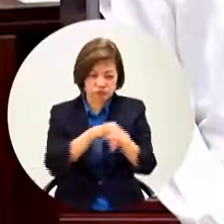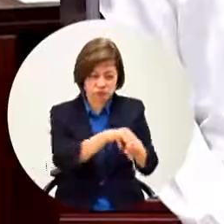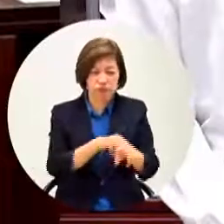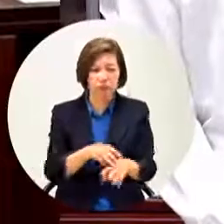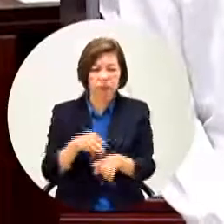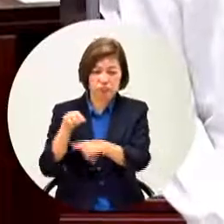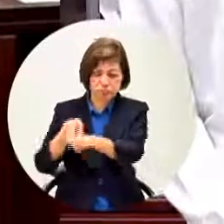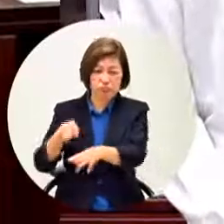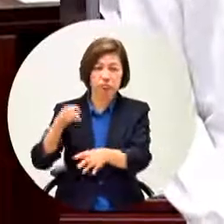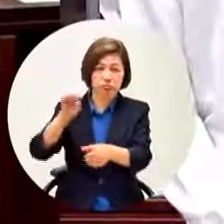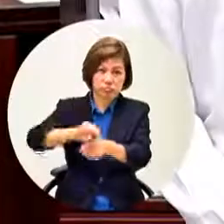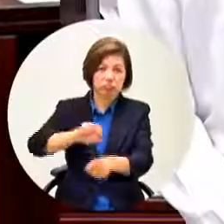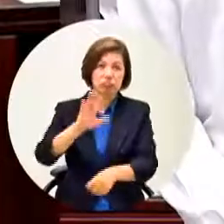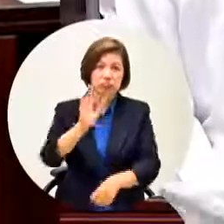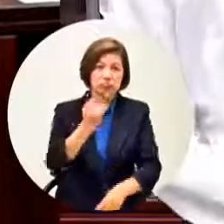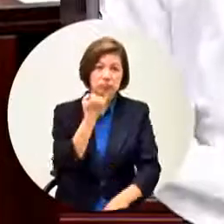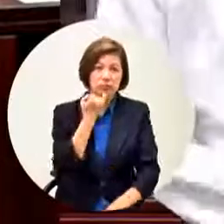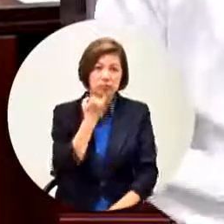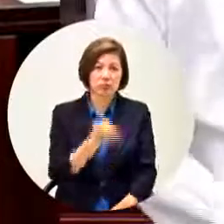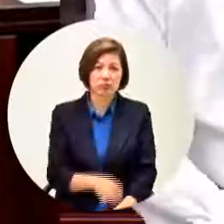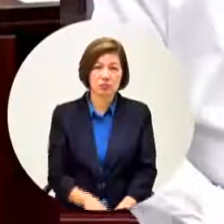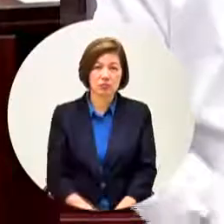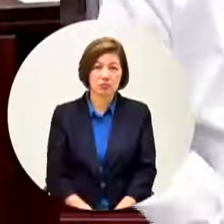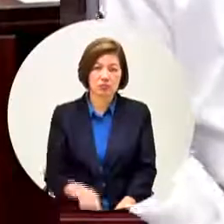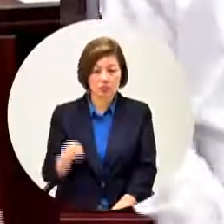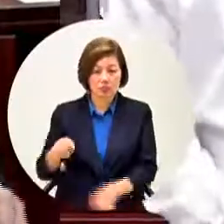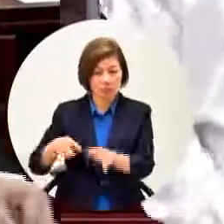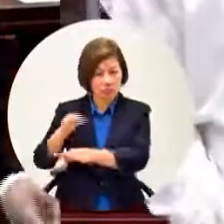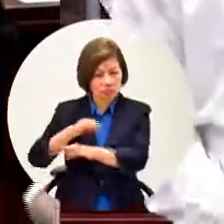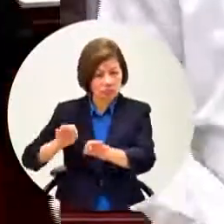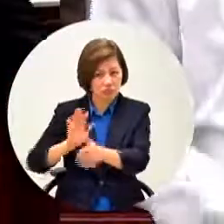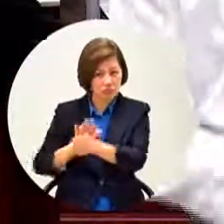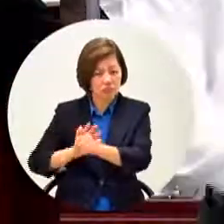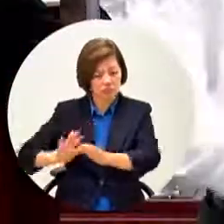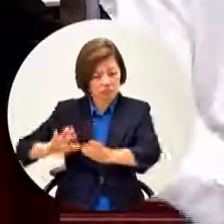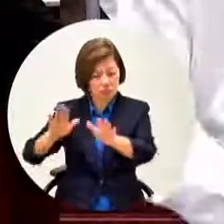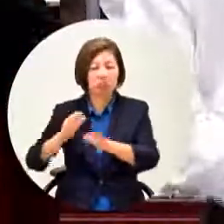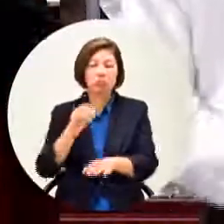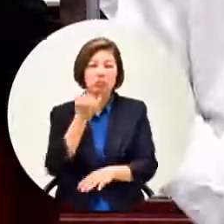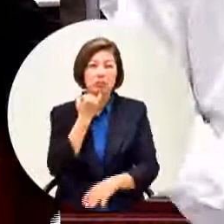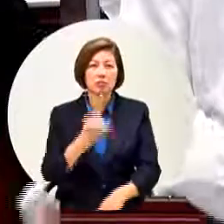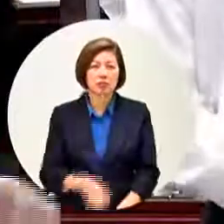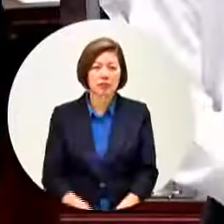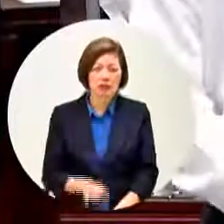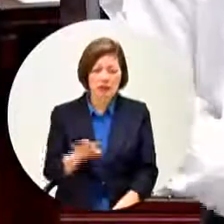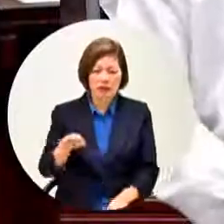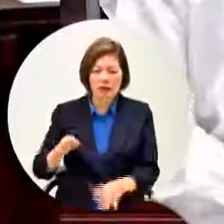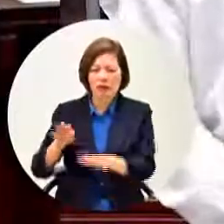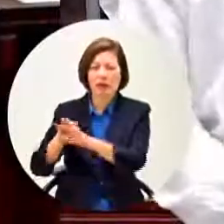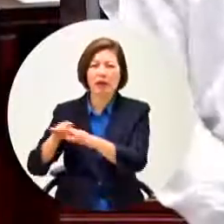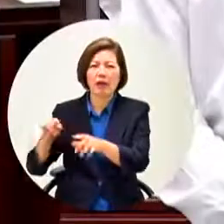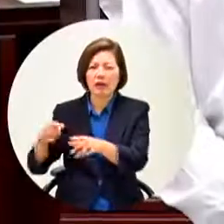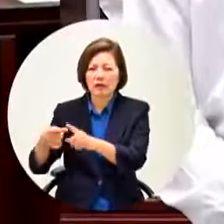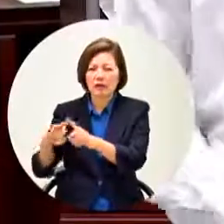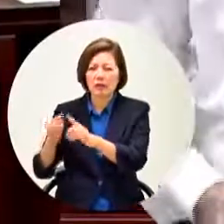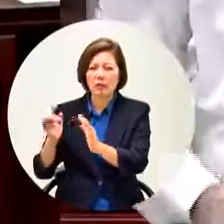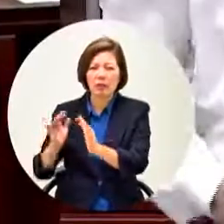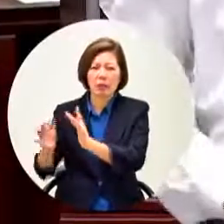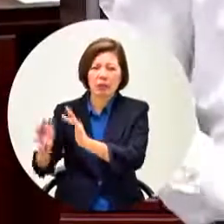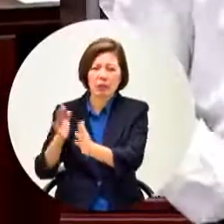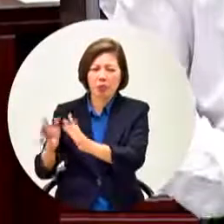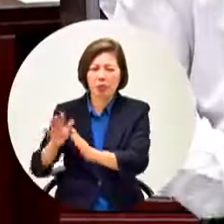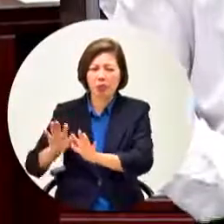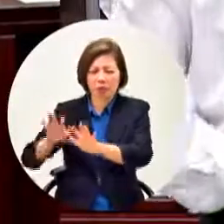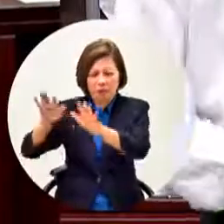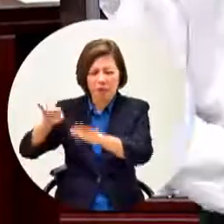加这个地方。 吼、哦，对对，所以即马吼，等于讲因为这边已经拢发电啦，所以土地较歹找，吼、哦，所以目